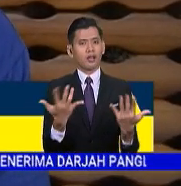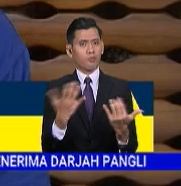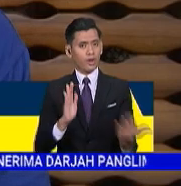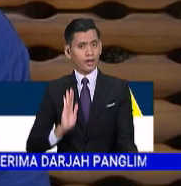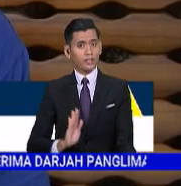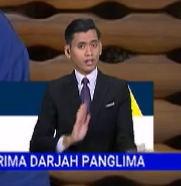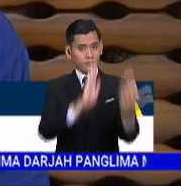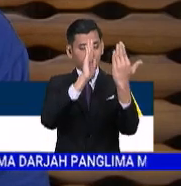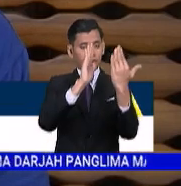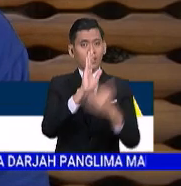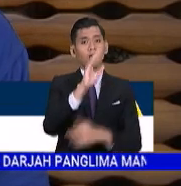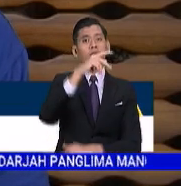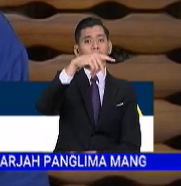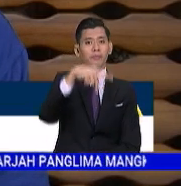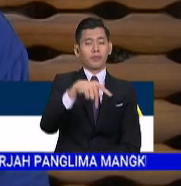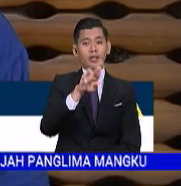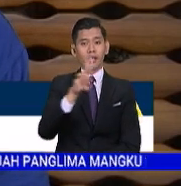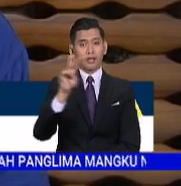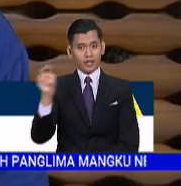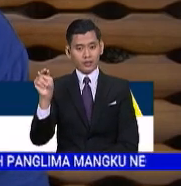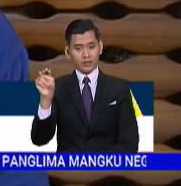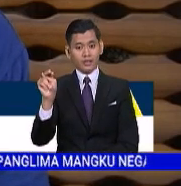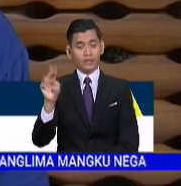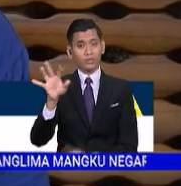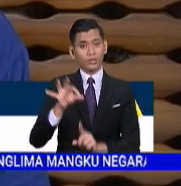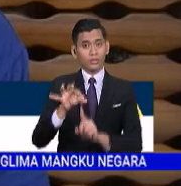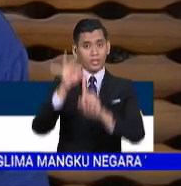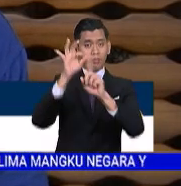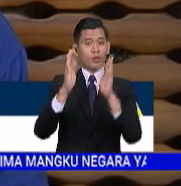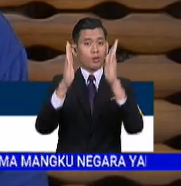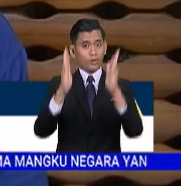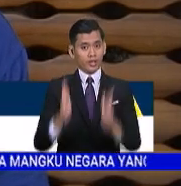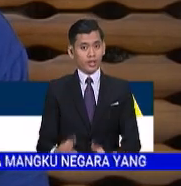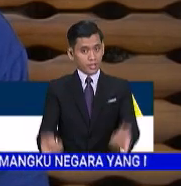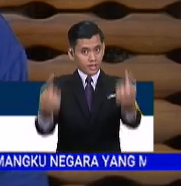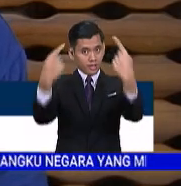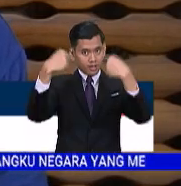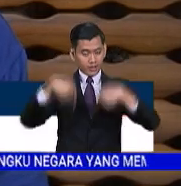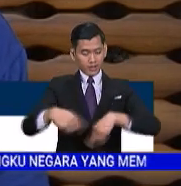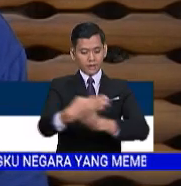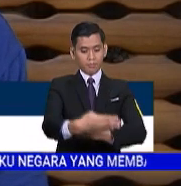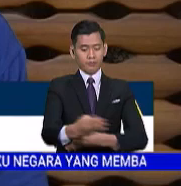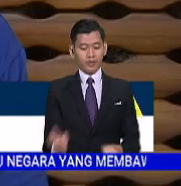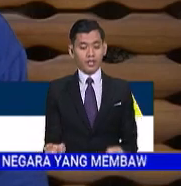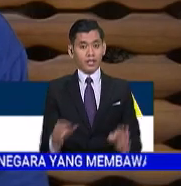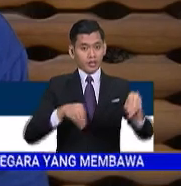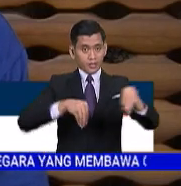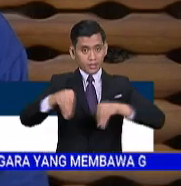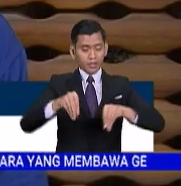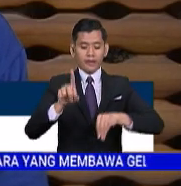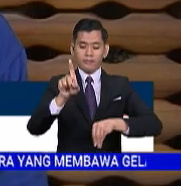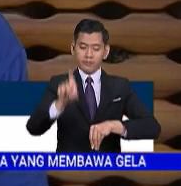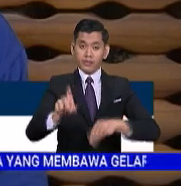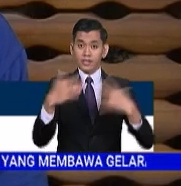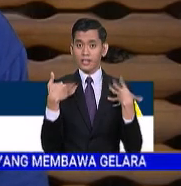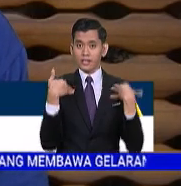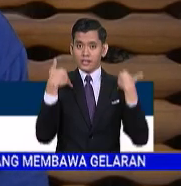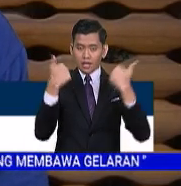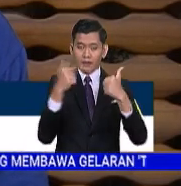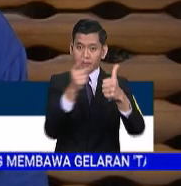Pertama, mereka yang datang mestilah yang sihat Dan saya dah